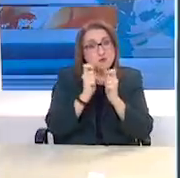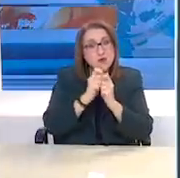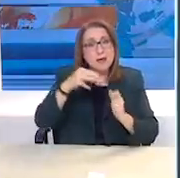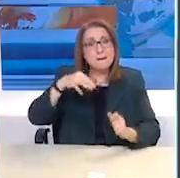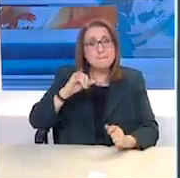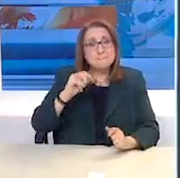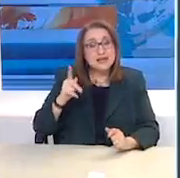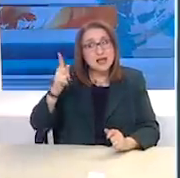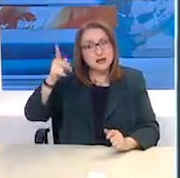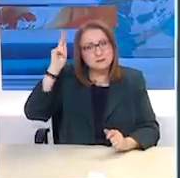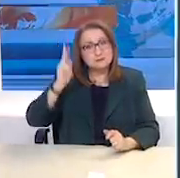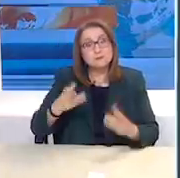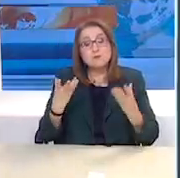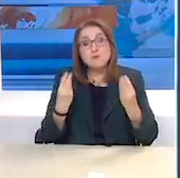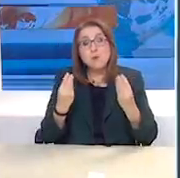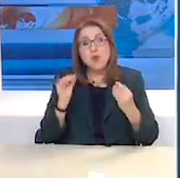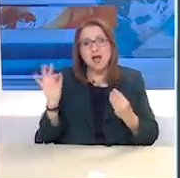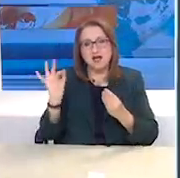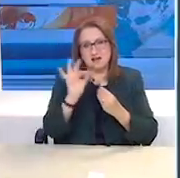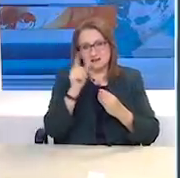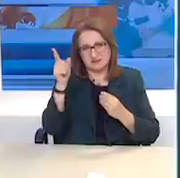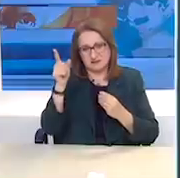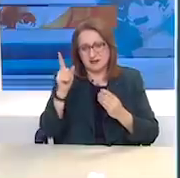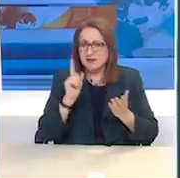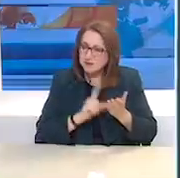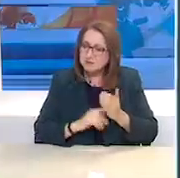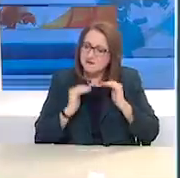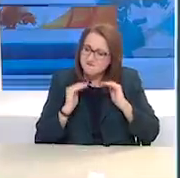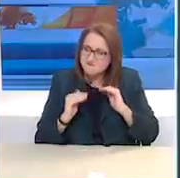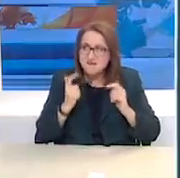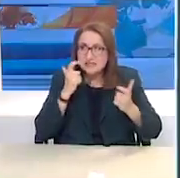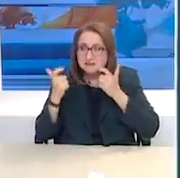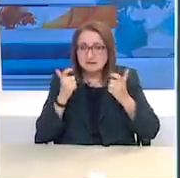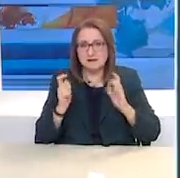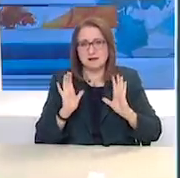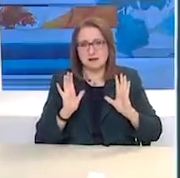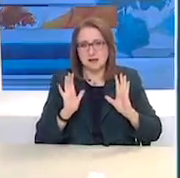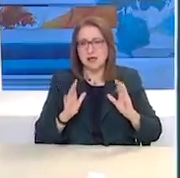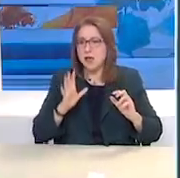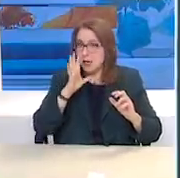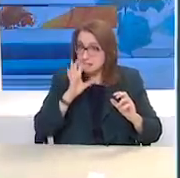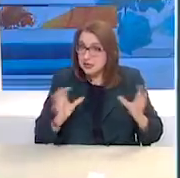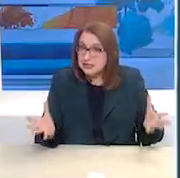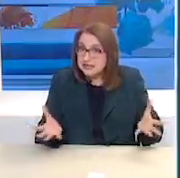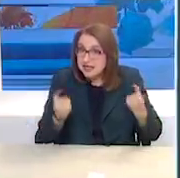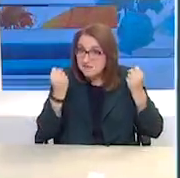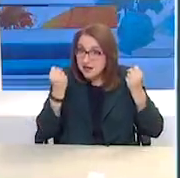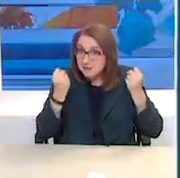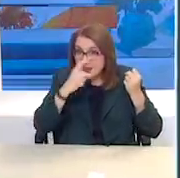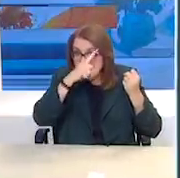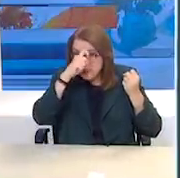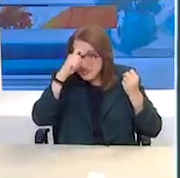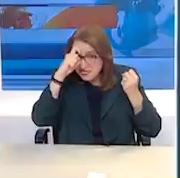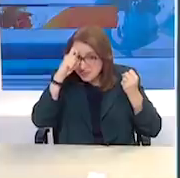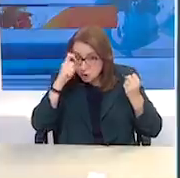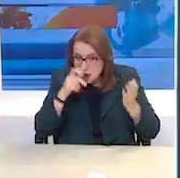πολύ μεγάλα υψηλά φορτία. Αποφύγαμε μια κατάσταση δύσκολη. Αυτό όμως δεν σημαίνει